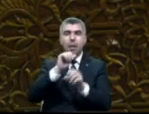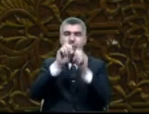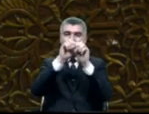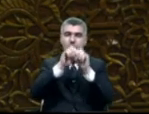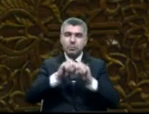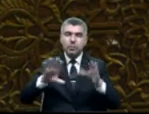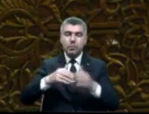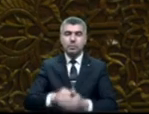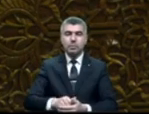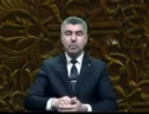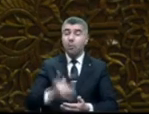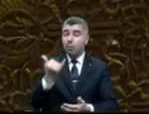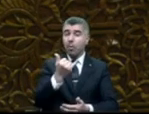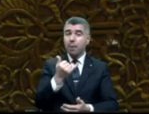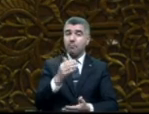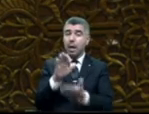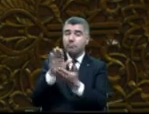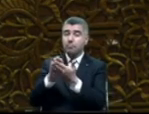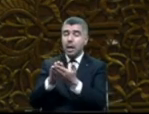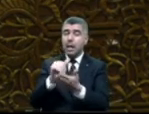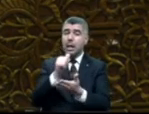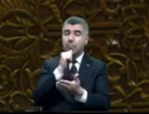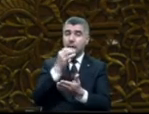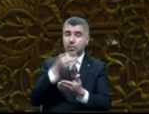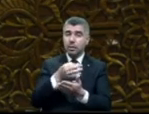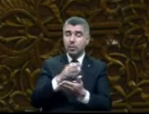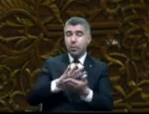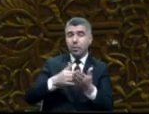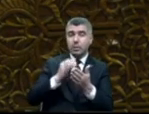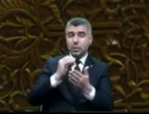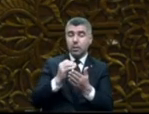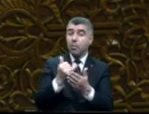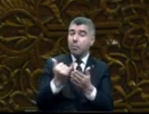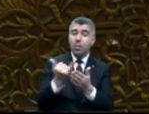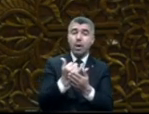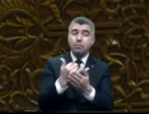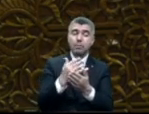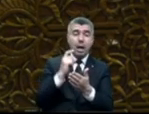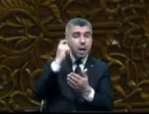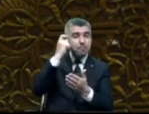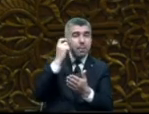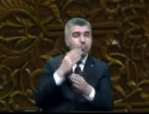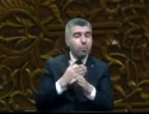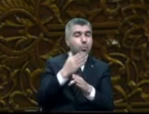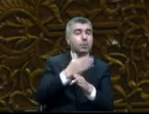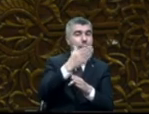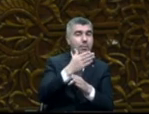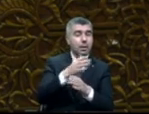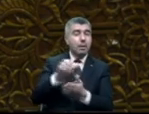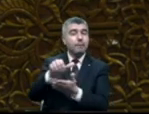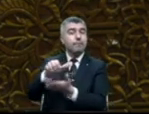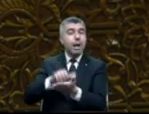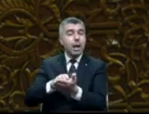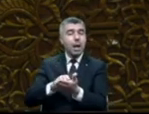المحكم، فالأمن المائي والاحتياط الاستراتيجي كفيلان بأن يوفر لنا الأمن الغذائي، لأن الفلاحة هي أساس الثروة